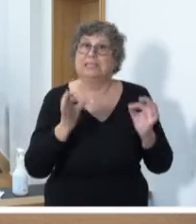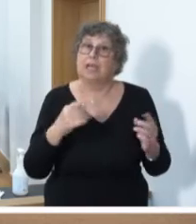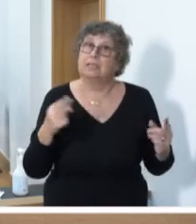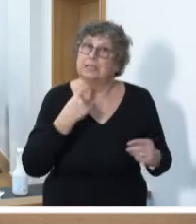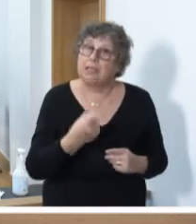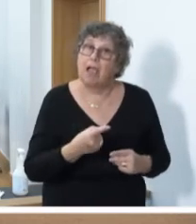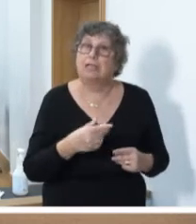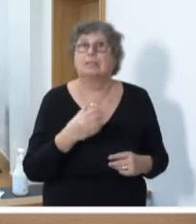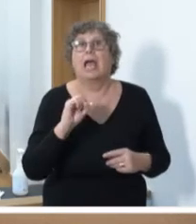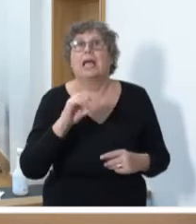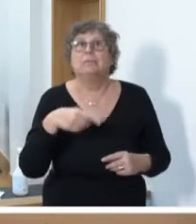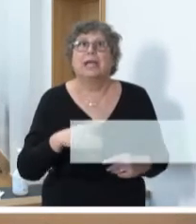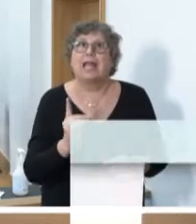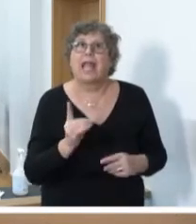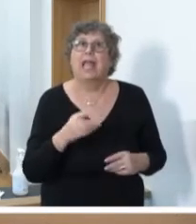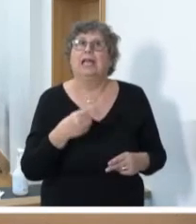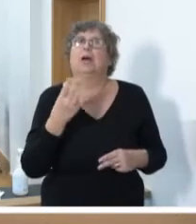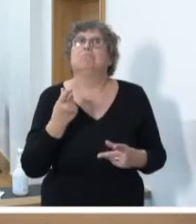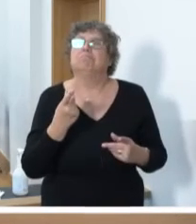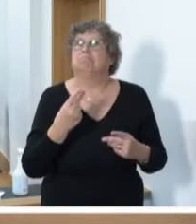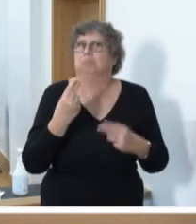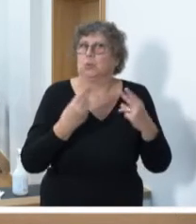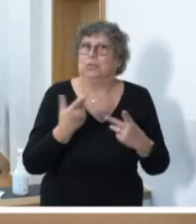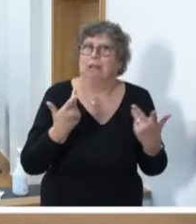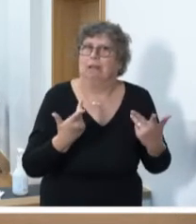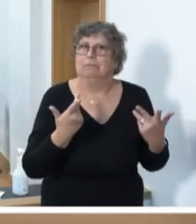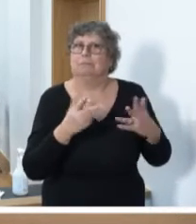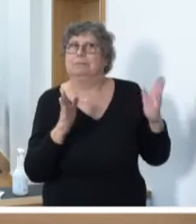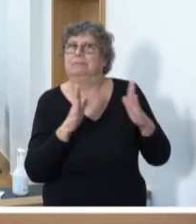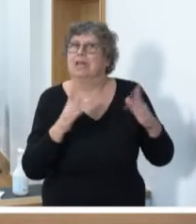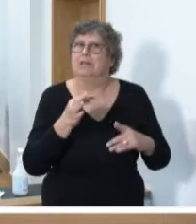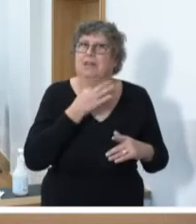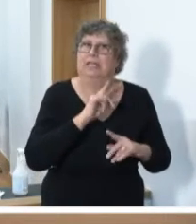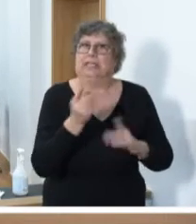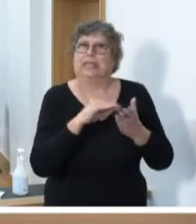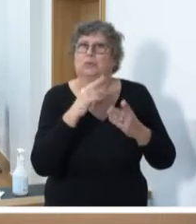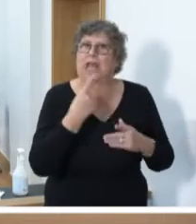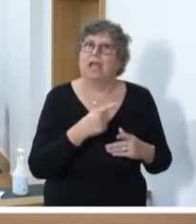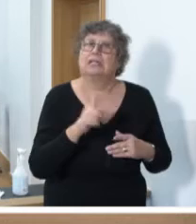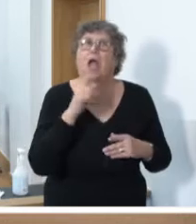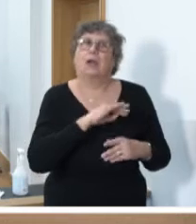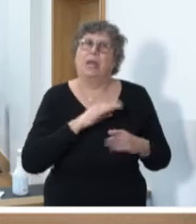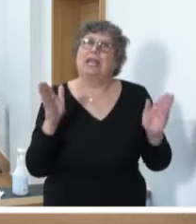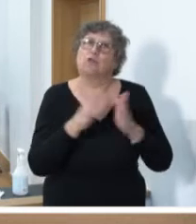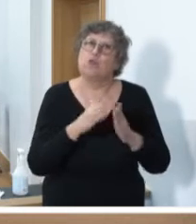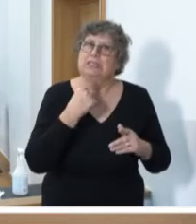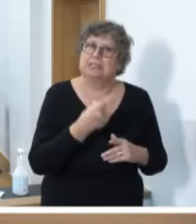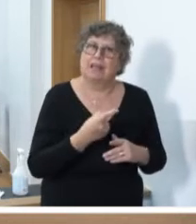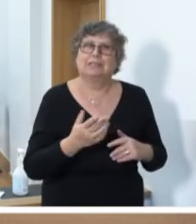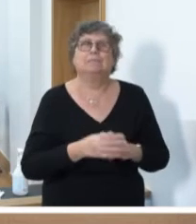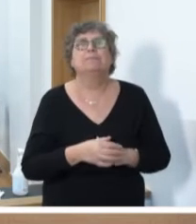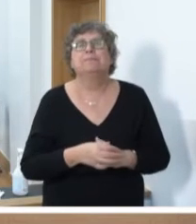SPD und Linke, den will ich gar nicht weiter kommentieren, der war schon recht interessant, insbesondere was der Kollege Kurz gesagt hat,